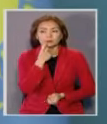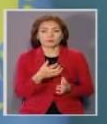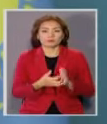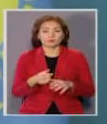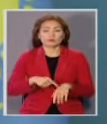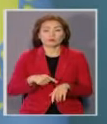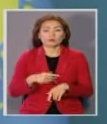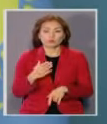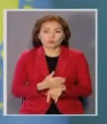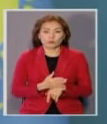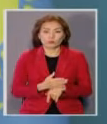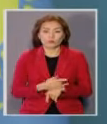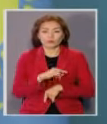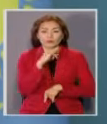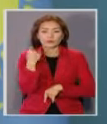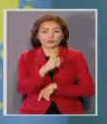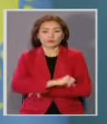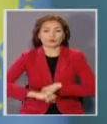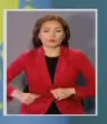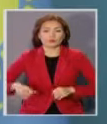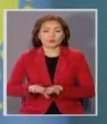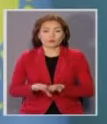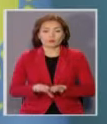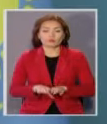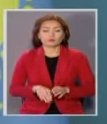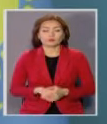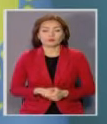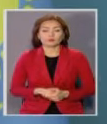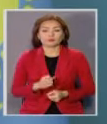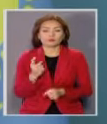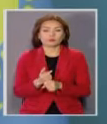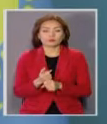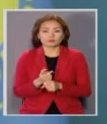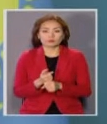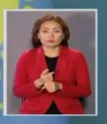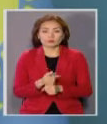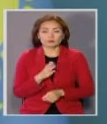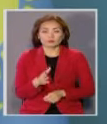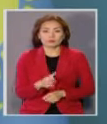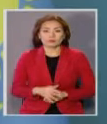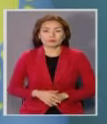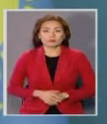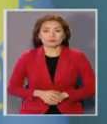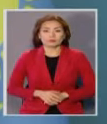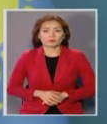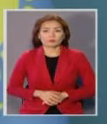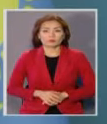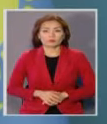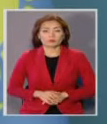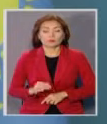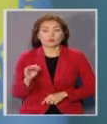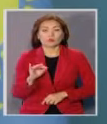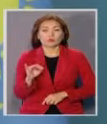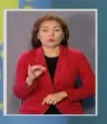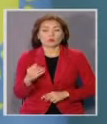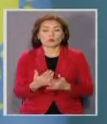бәріміз білеміз, Ресей шекарасының жабылуынан, жаңағы шектеу қойылуынан. Ресей жаңағы ақпараты